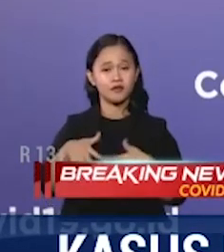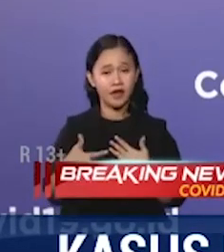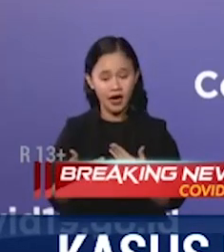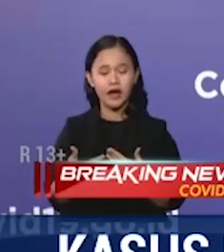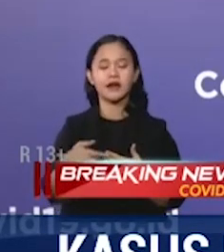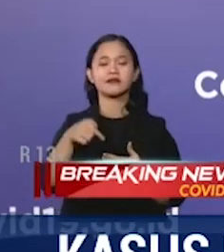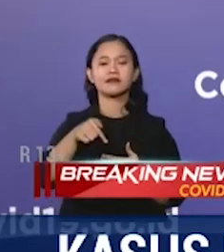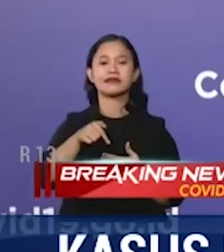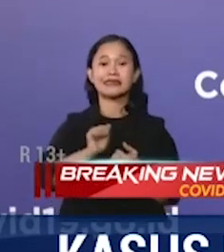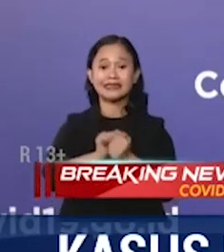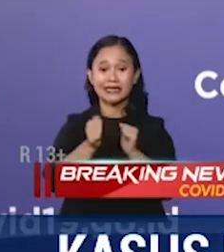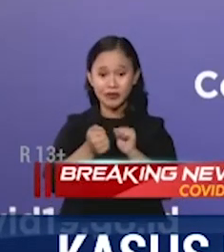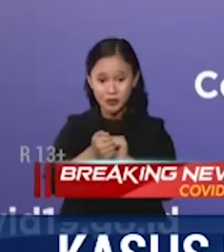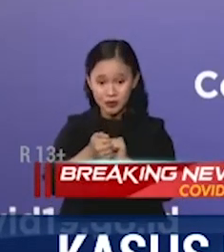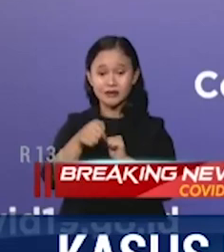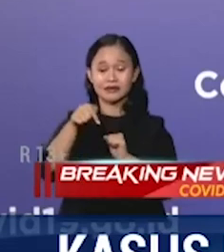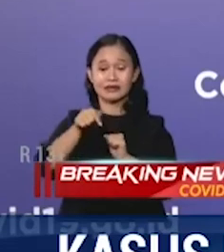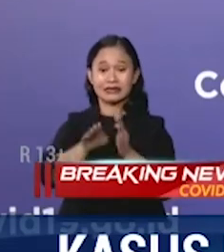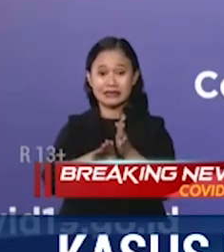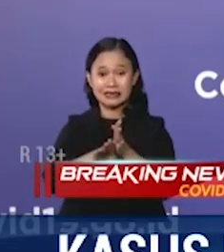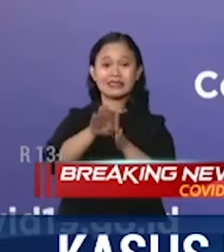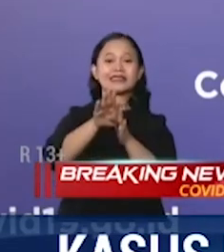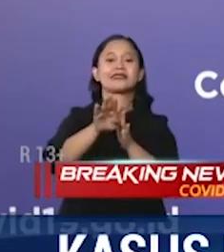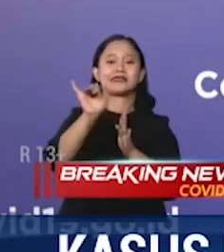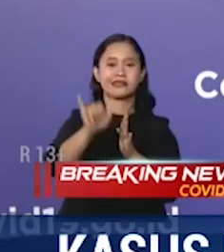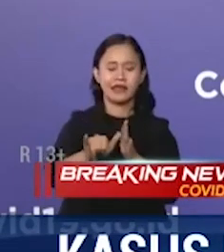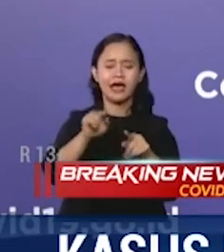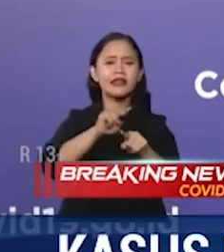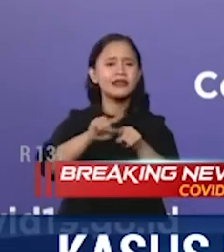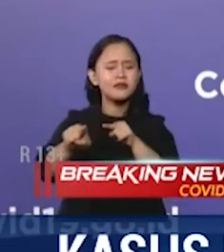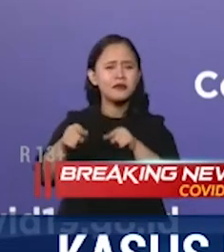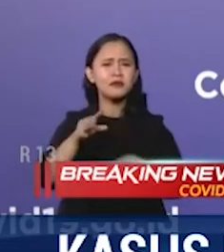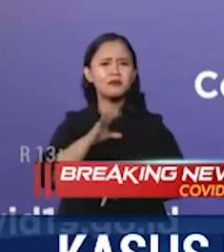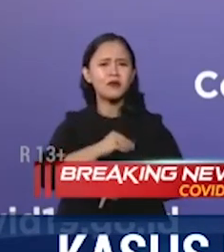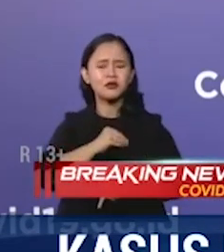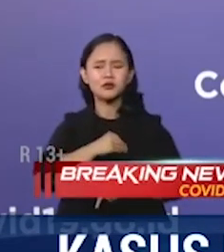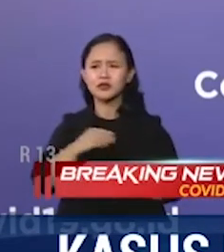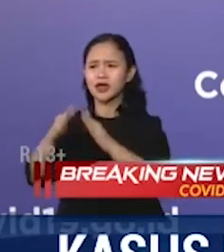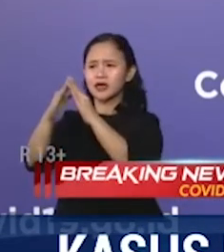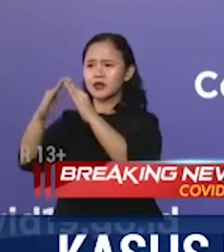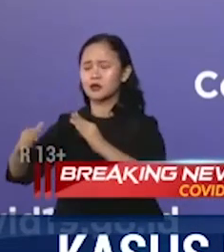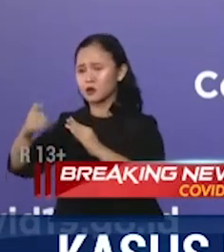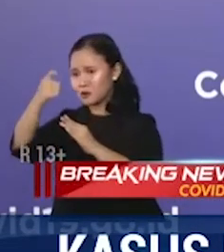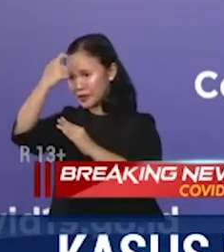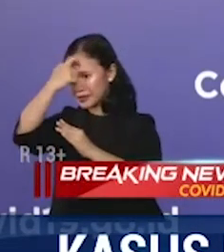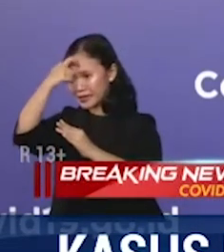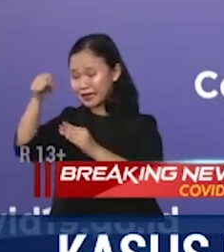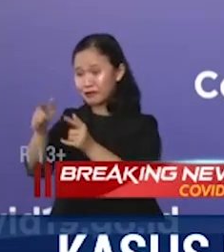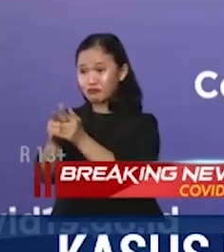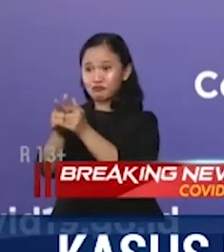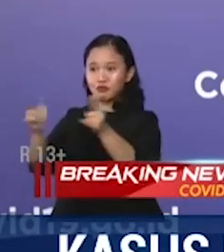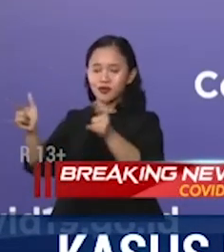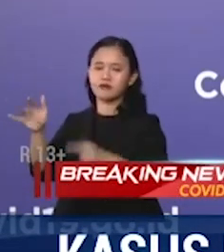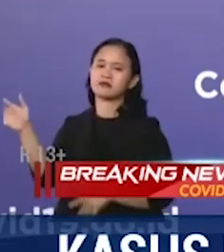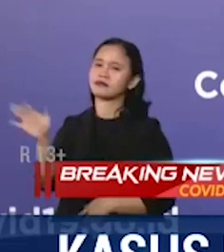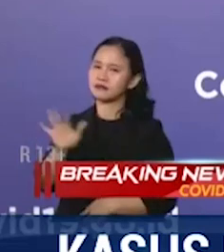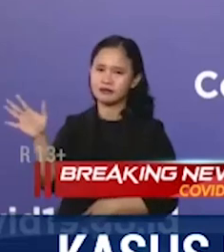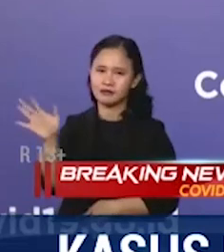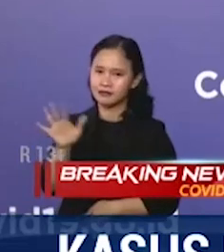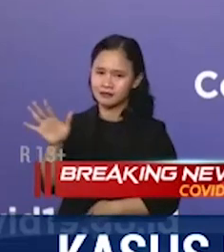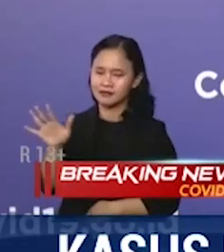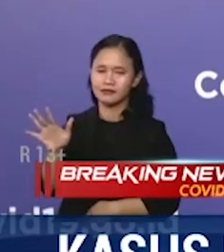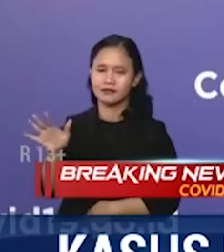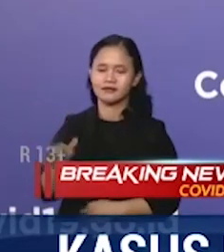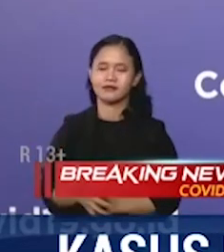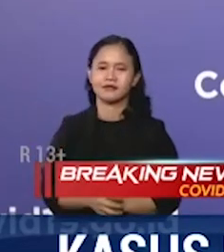kasus yang demikian banyak tidak dimaknai dengan penambahan jumlah pasien yang harus dirawat di tempat di